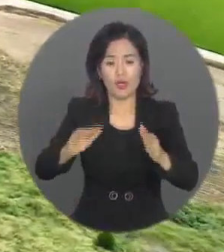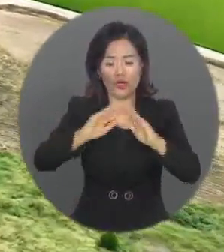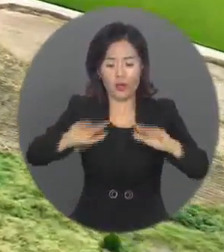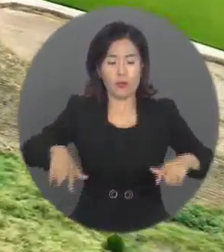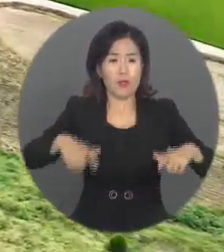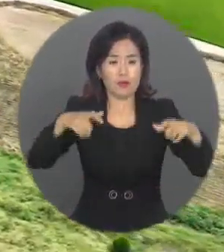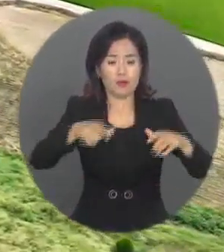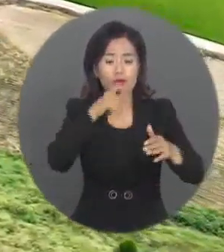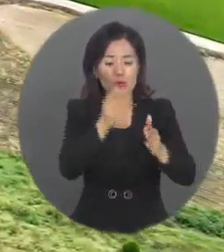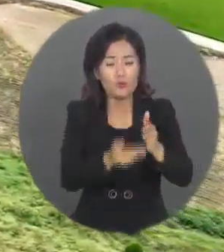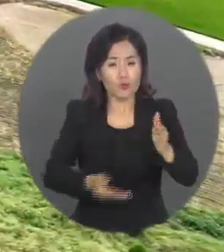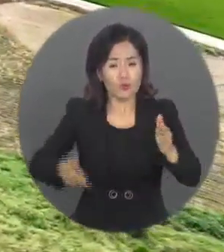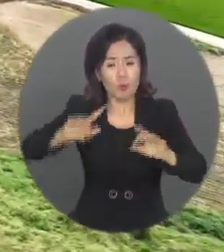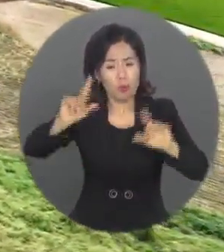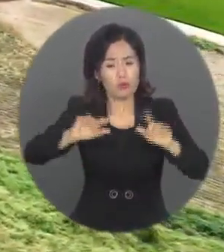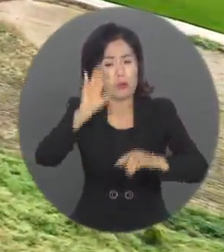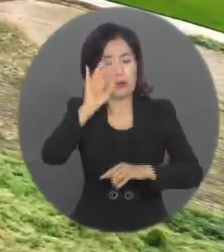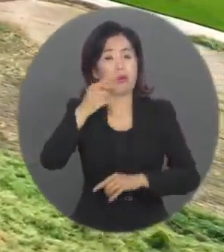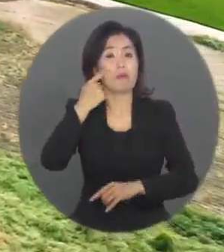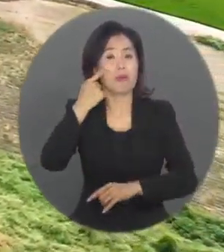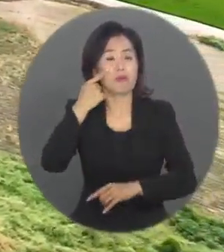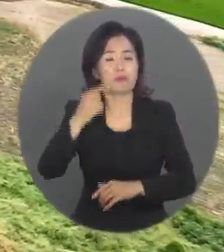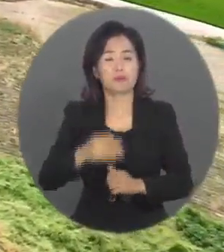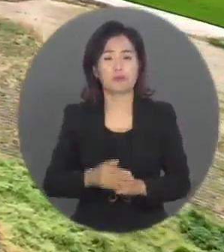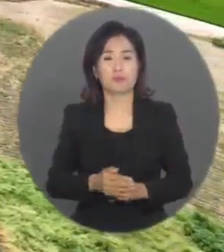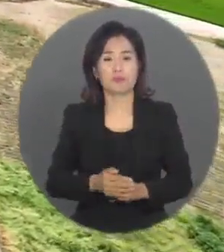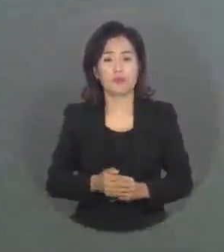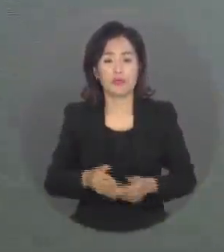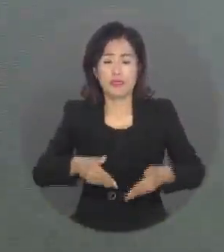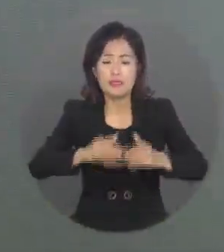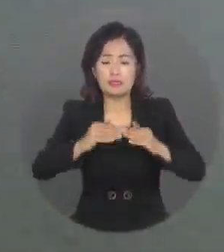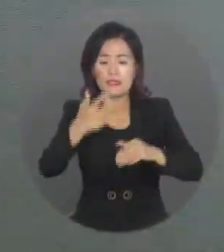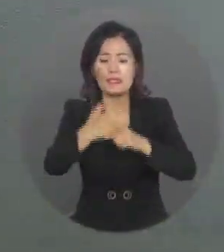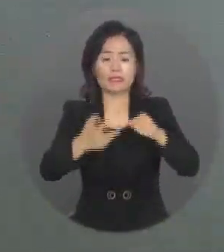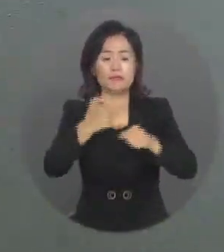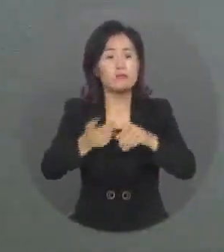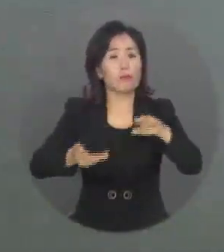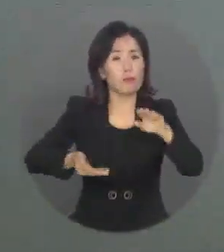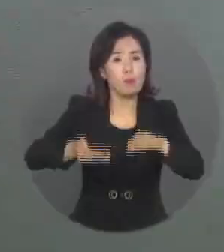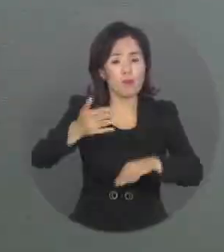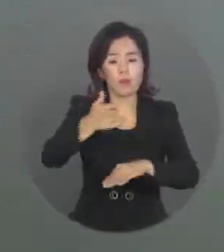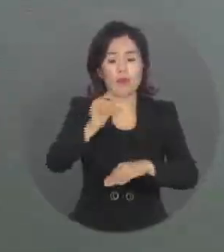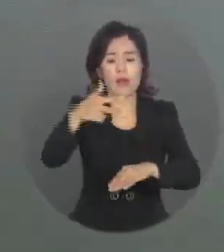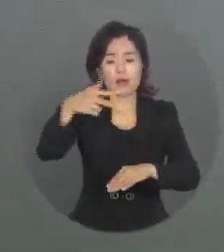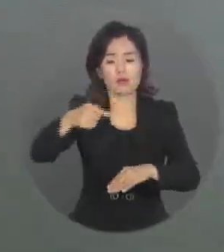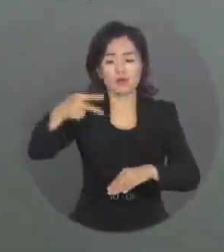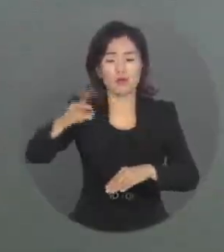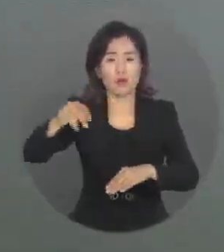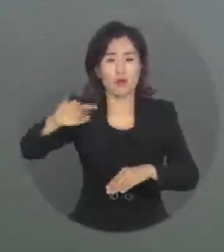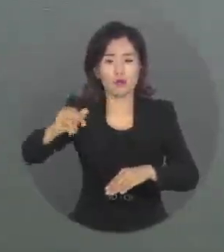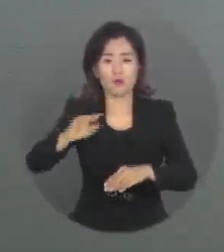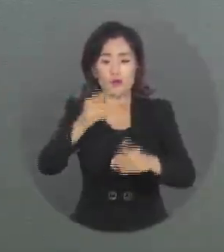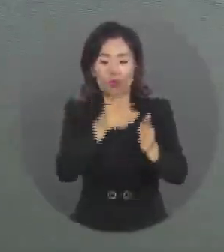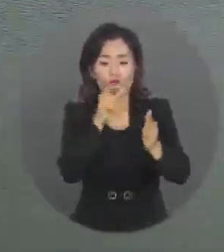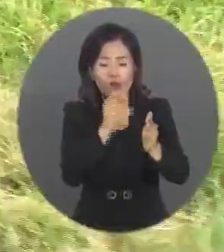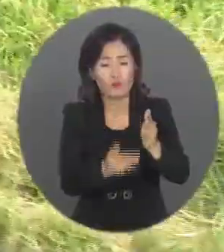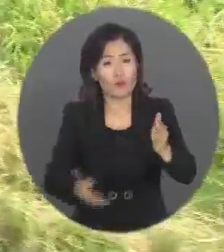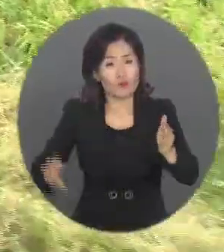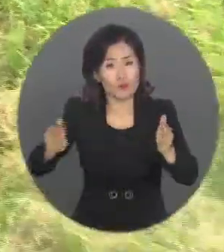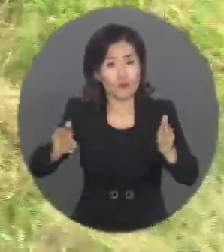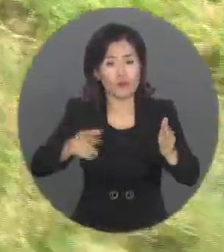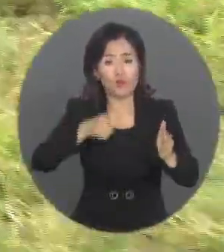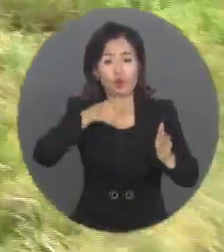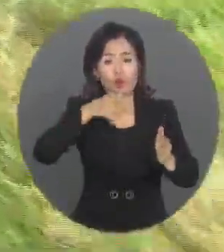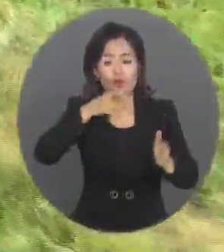전남 지역의 저수지는 어떤지 찾아가 봤습니다. 준공한 지 70년이 넘은 나주 동강면의 백연 저수지입니다.